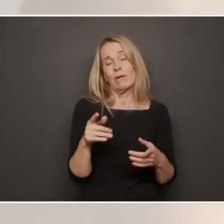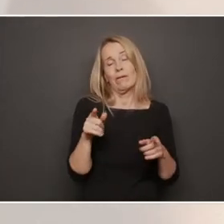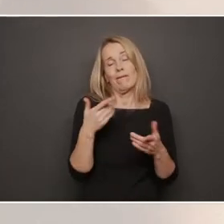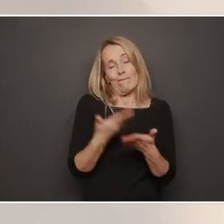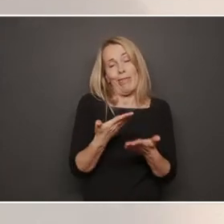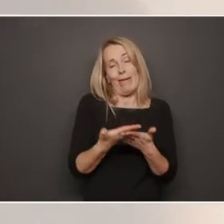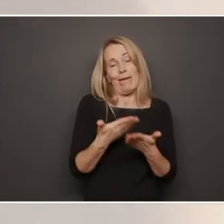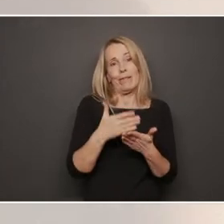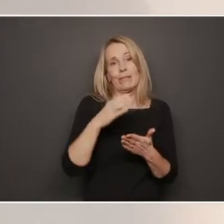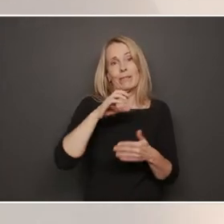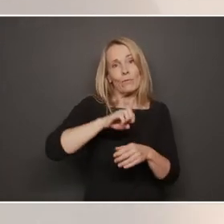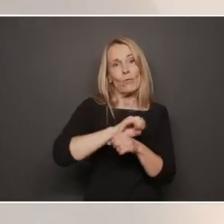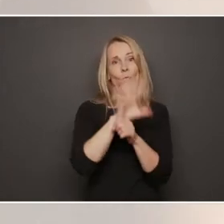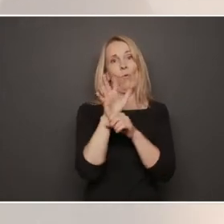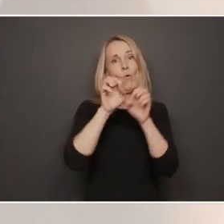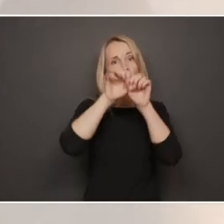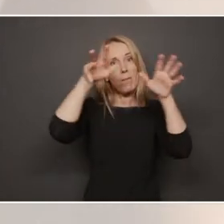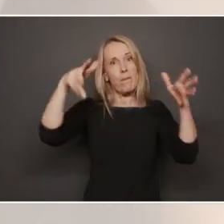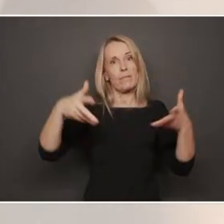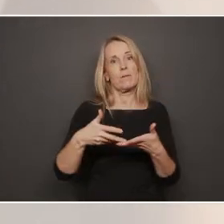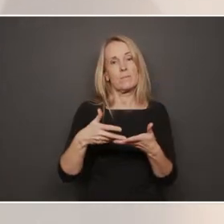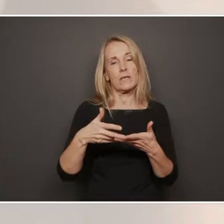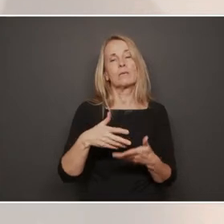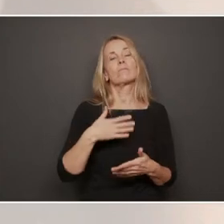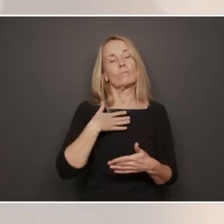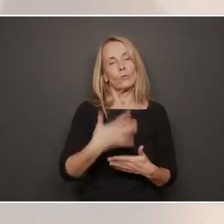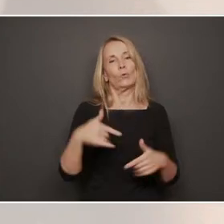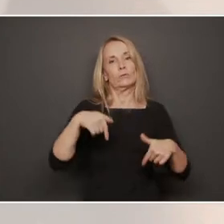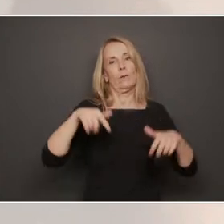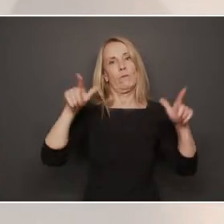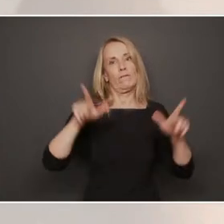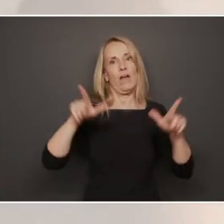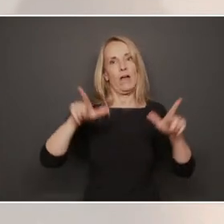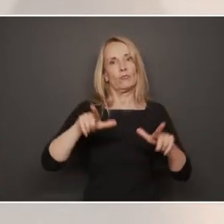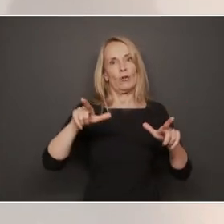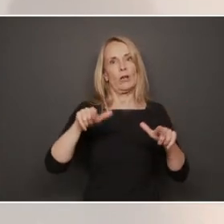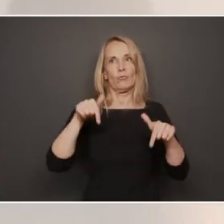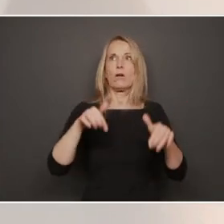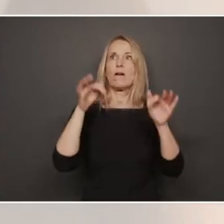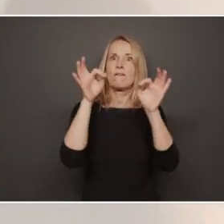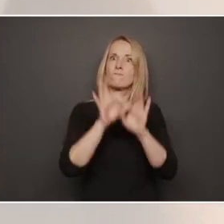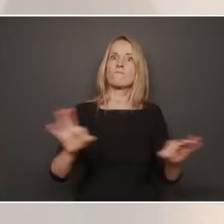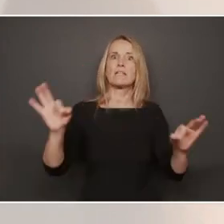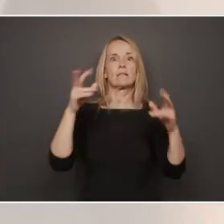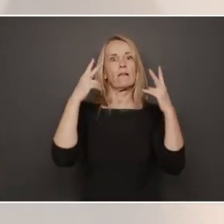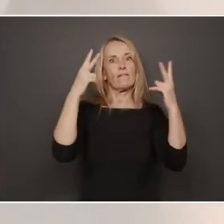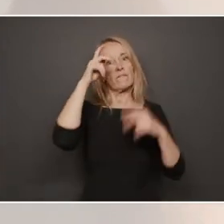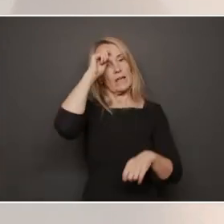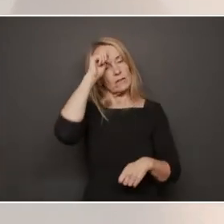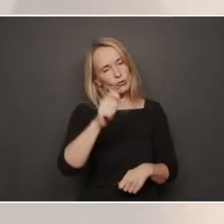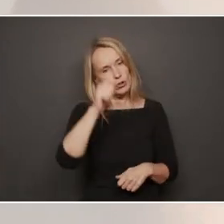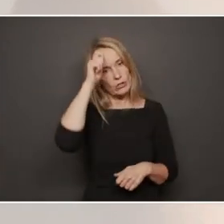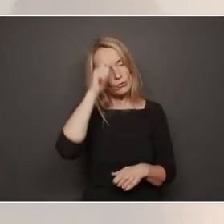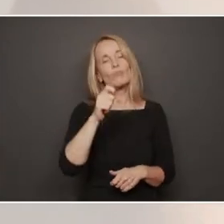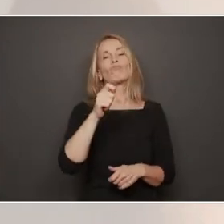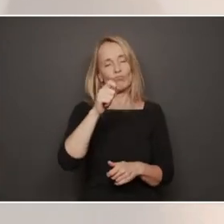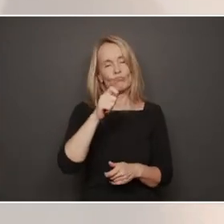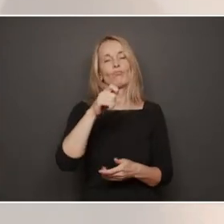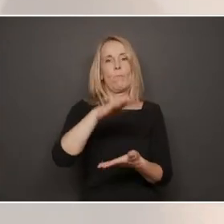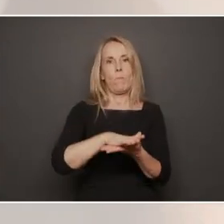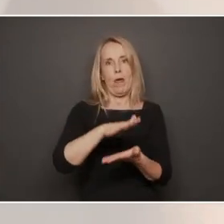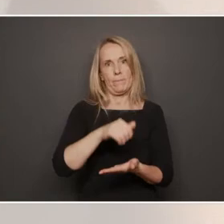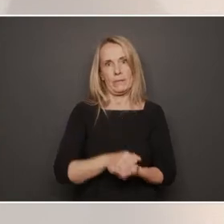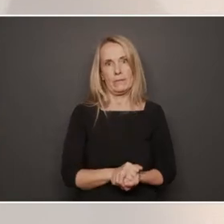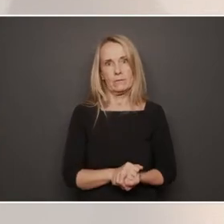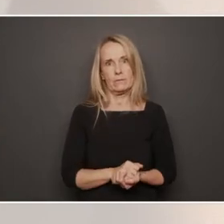dieser Covid-Pandemie diese Veranstaltung, dieses Fest der Wertschätzung stattfinden zu lassen.